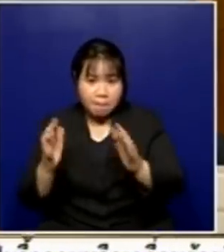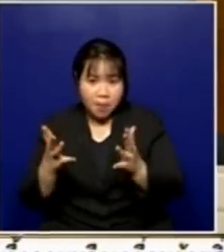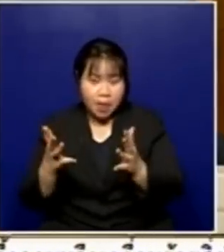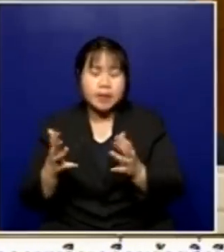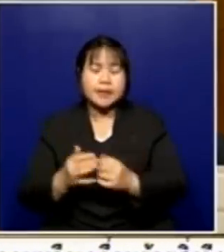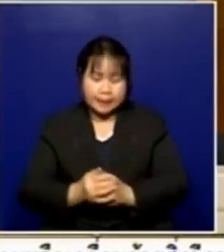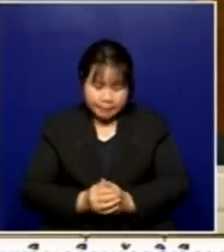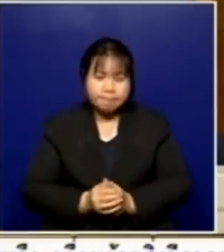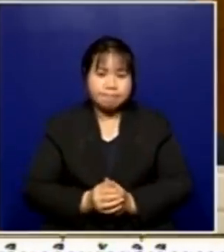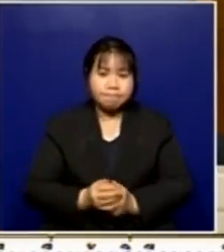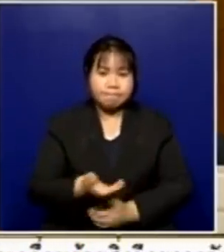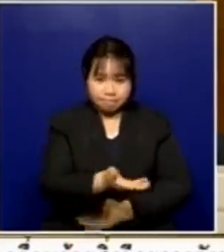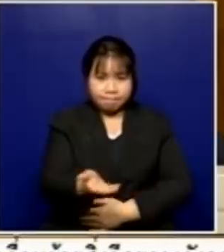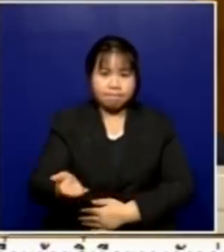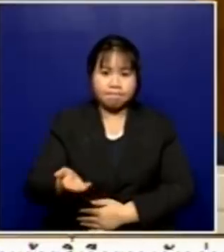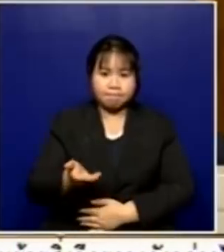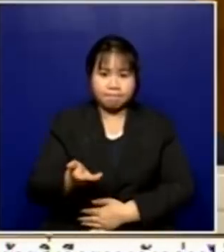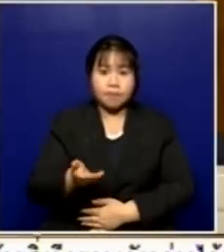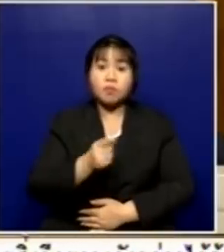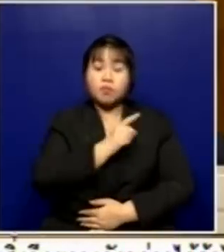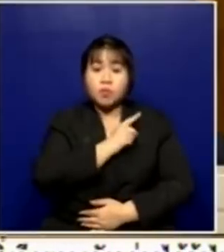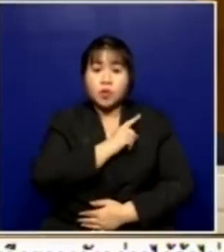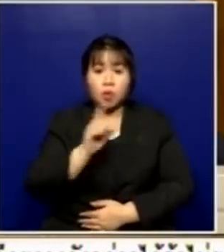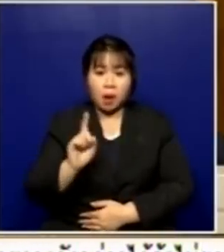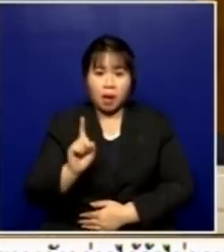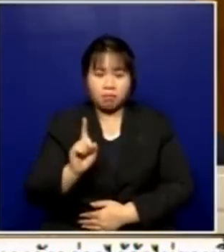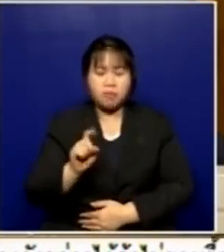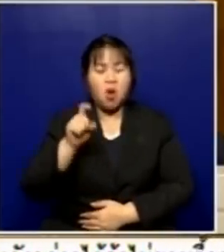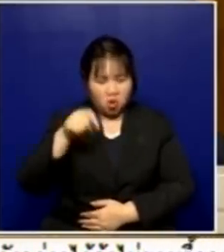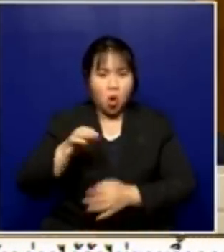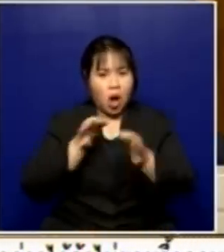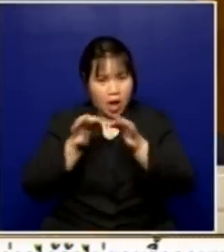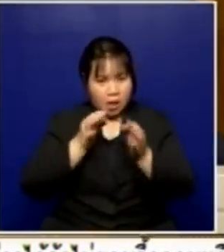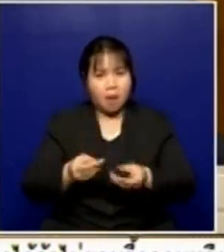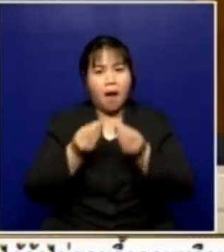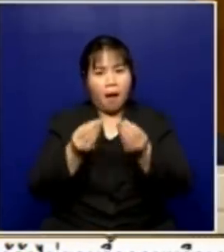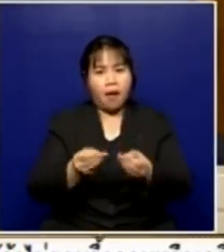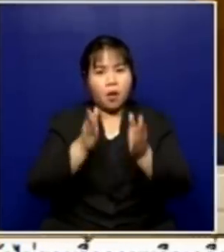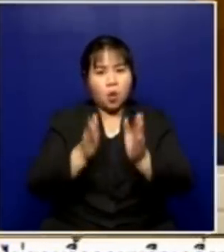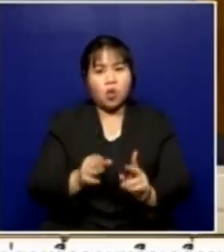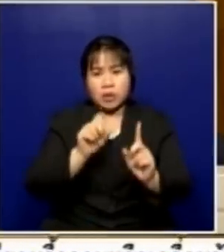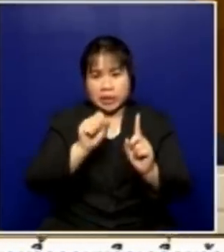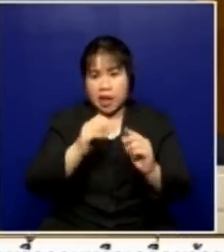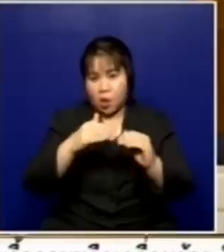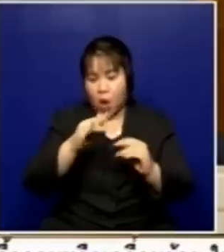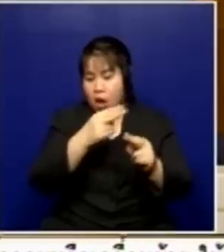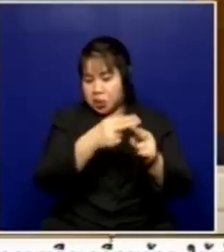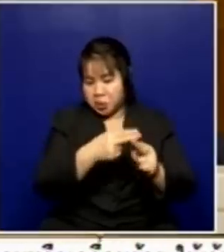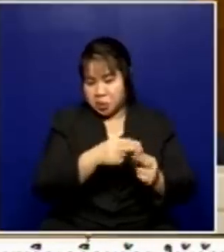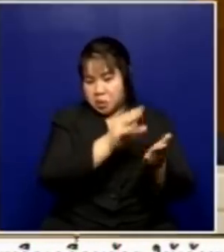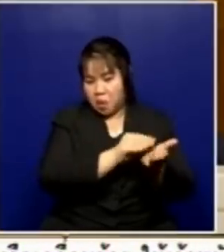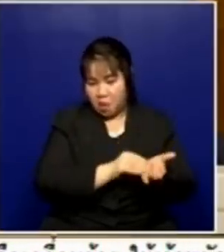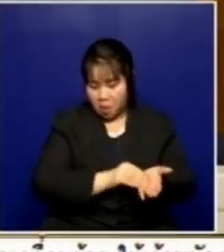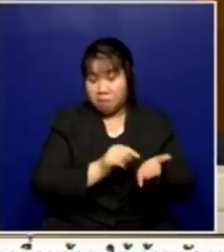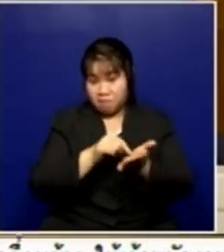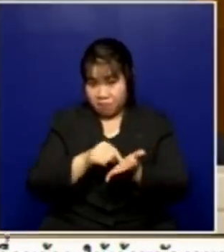ท่สมาชคททานกคงมีหนาที่ทจะต้องหาคำอธิบายมามอบใหแก่คนมากกาแนคนที่เข้าชอเสนอกัมารวม